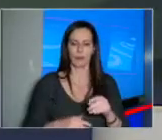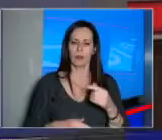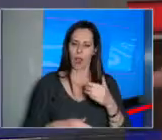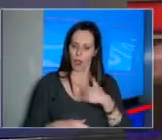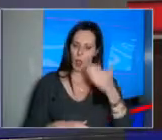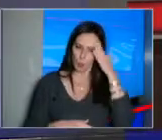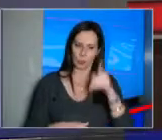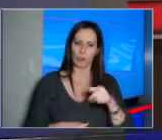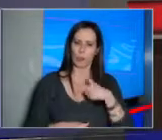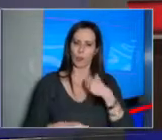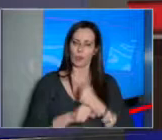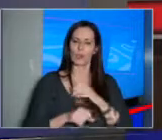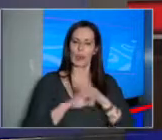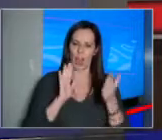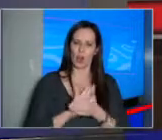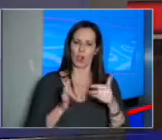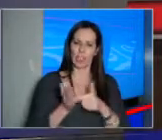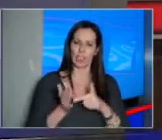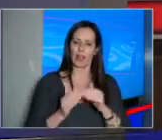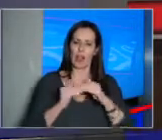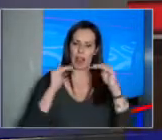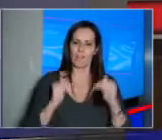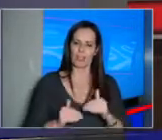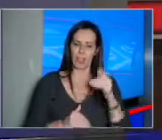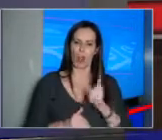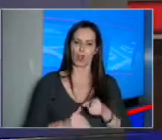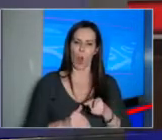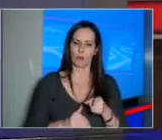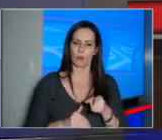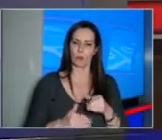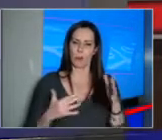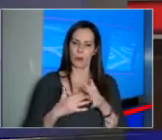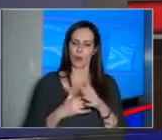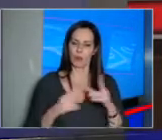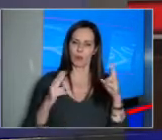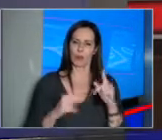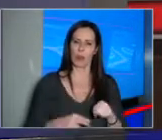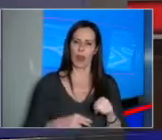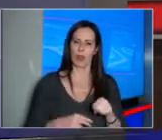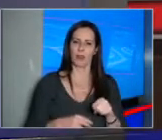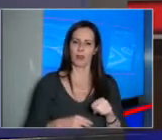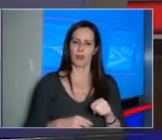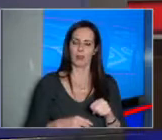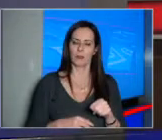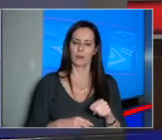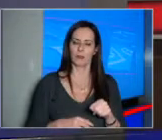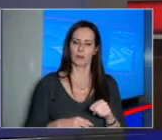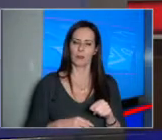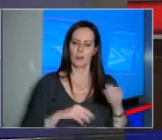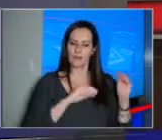אנחנו מודעים לזה ואנחנו עושים את הכל כדי להפחית את הצורך באותן בדיקות ומפגשים, ולהעביר